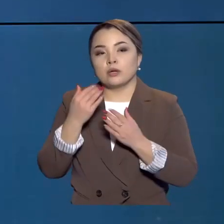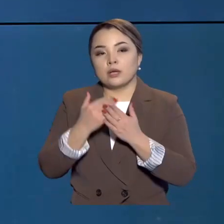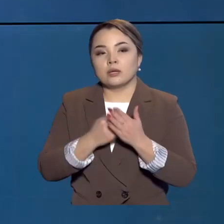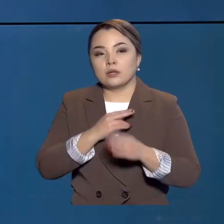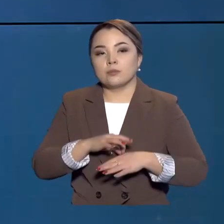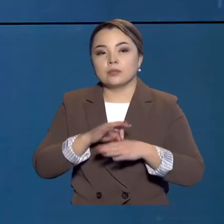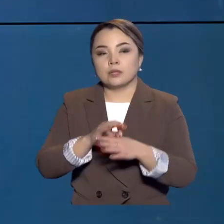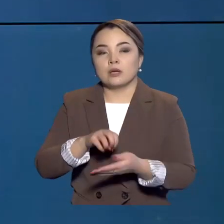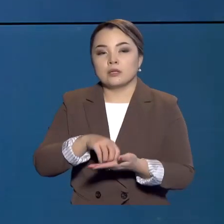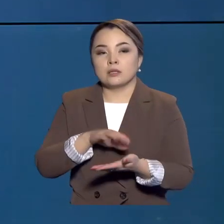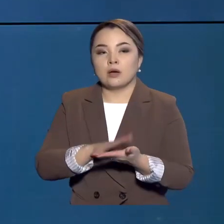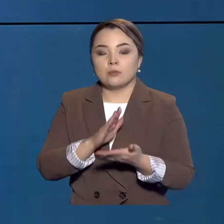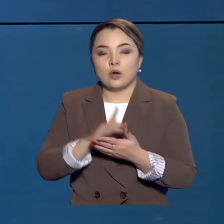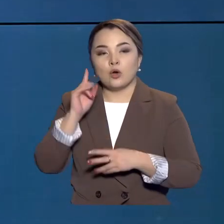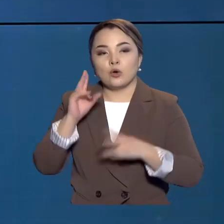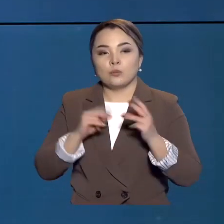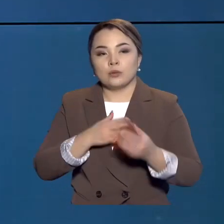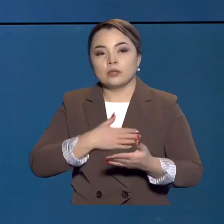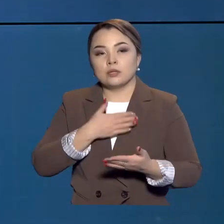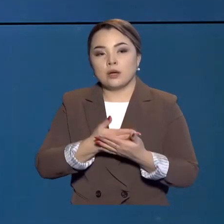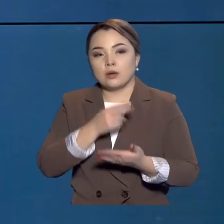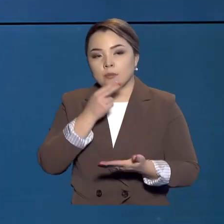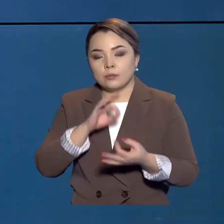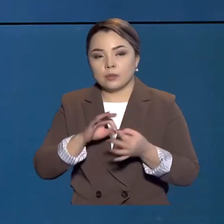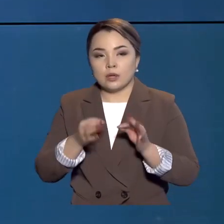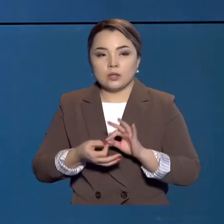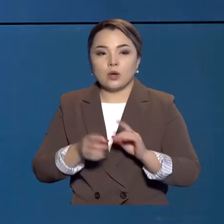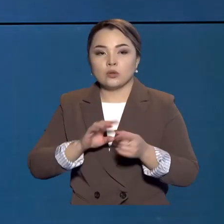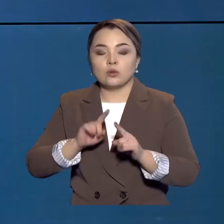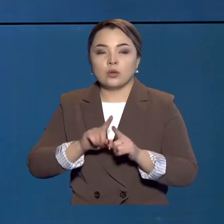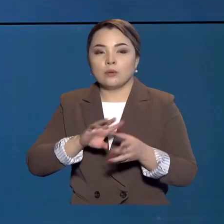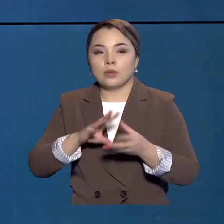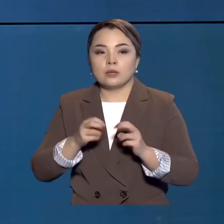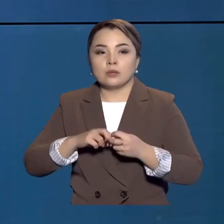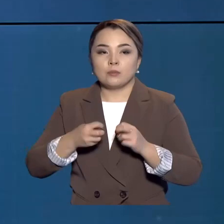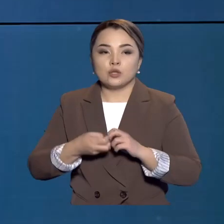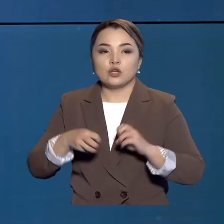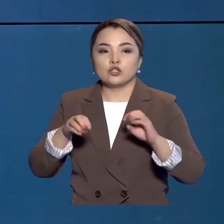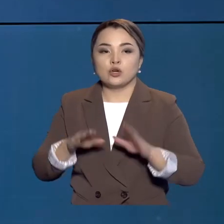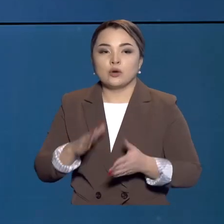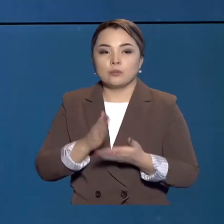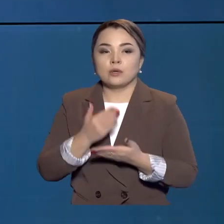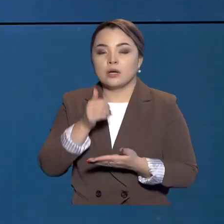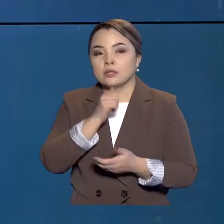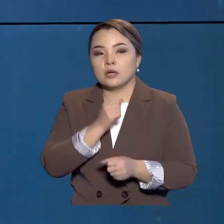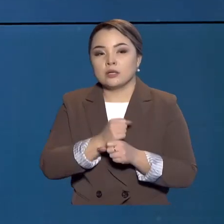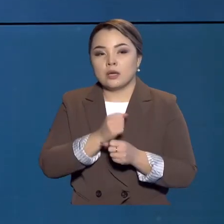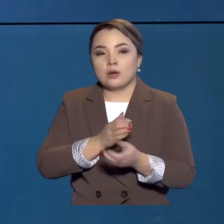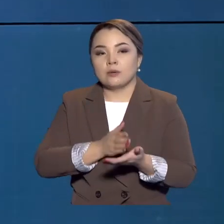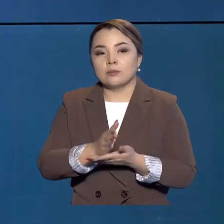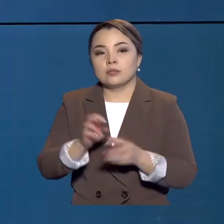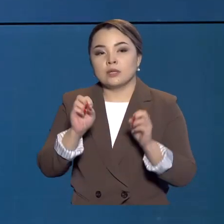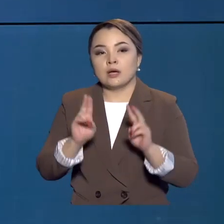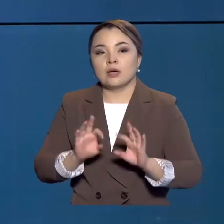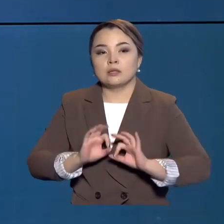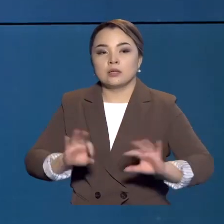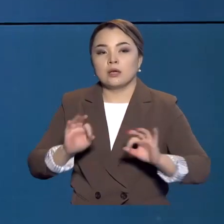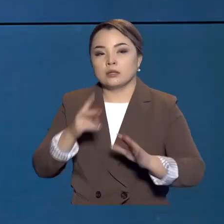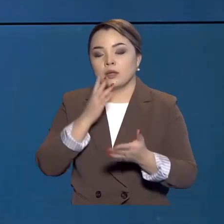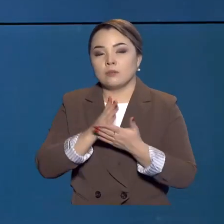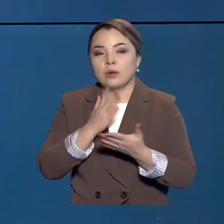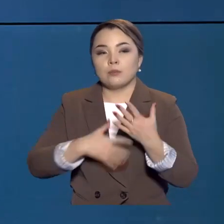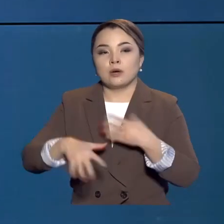қоғамды шабыттандырып, үміт оптимизм беруге және күрделі мәселелерді шешу үшін сындарлы бағыт белгілеуге арналғанын атап өтті.